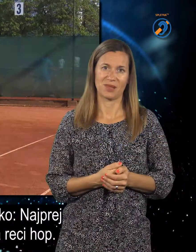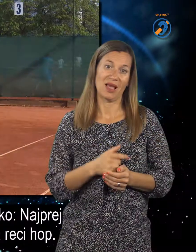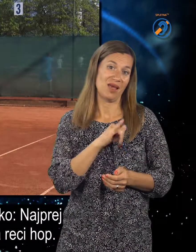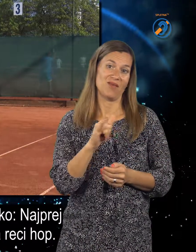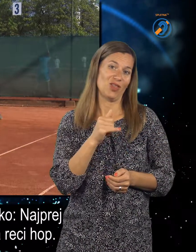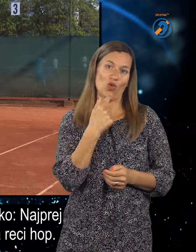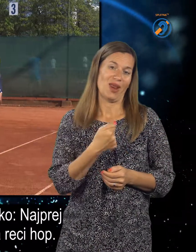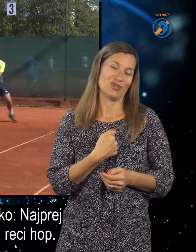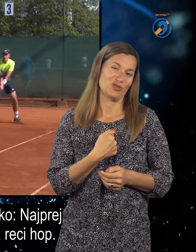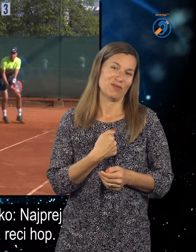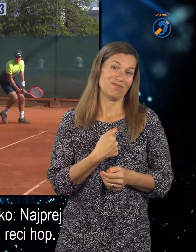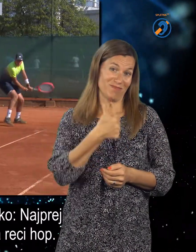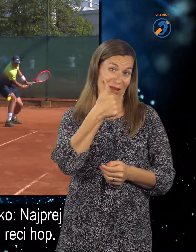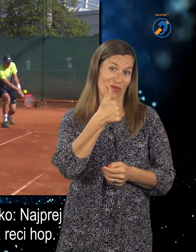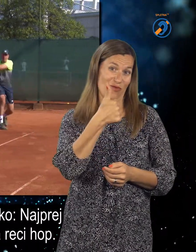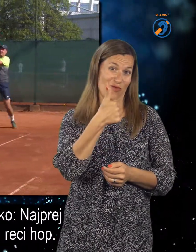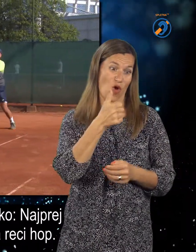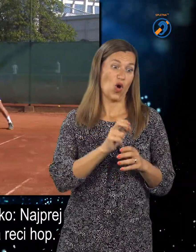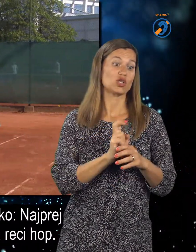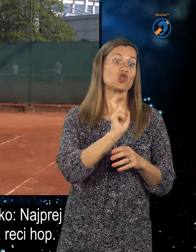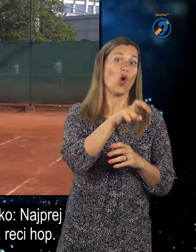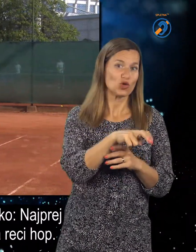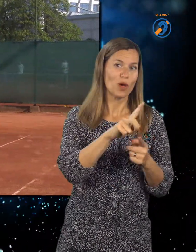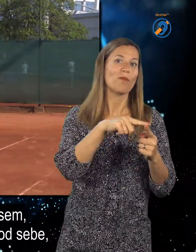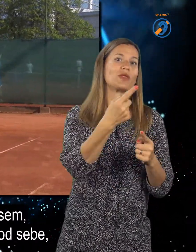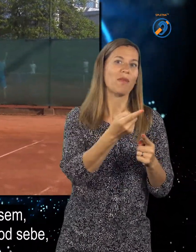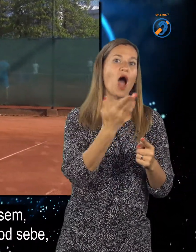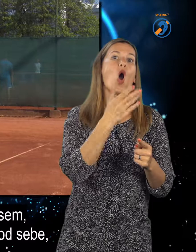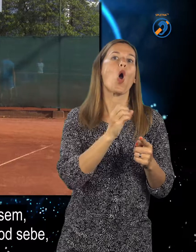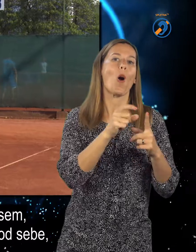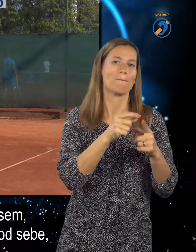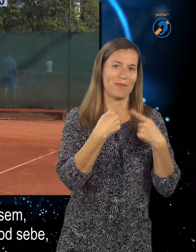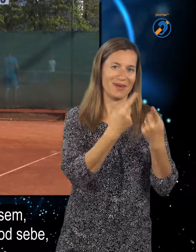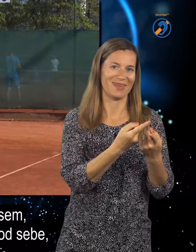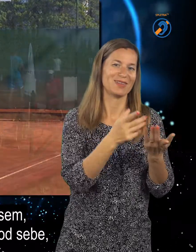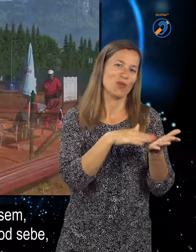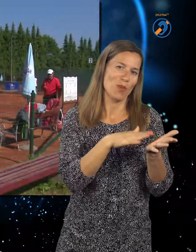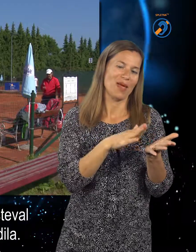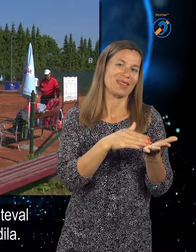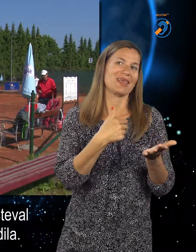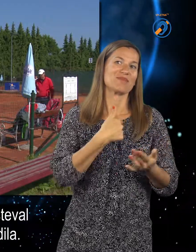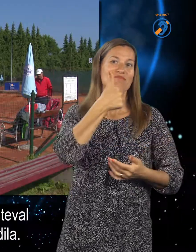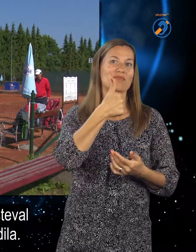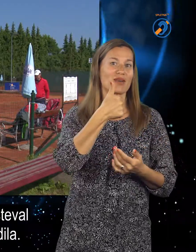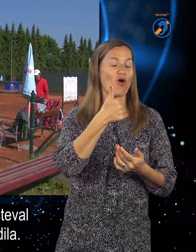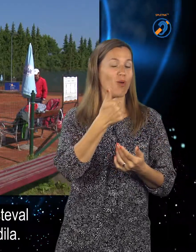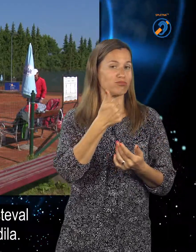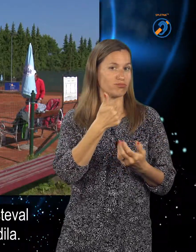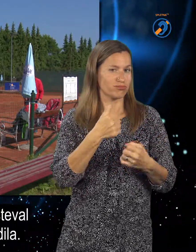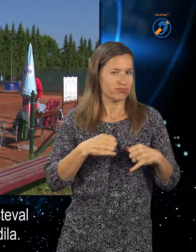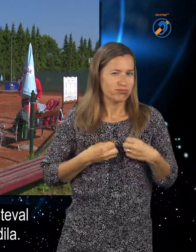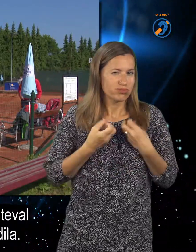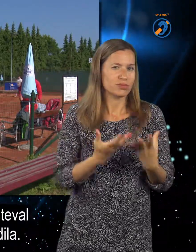Jaz vedno pravim tako, prvo skoči, potem pa reče hop. Prepričan sem, da bo dal vse od sebe, v bistvu, da